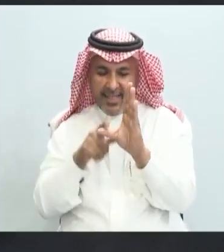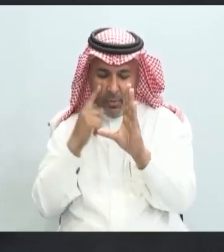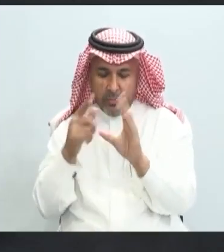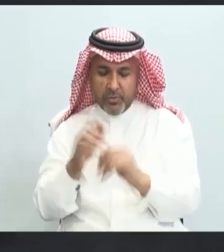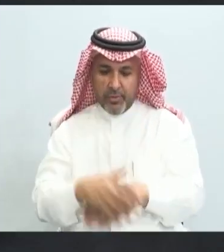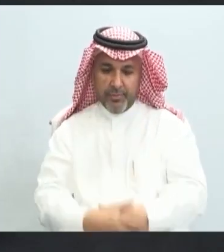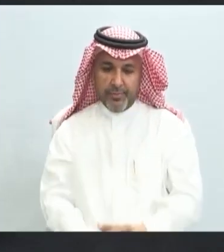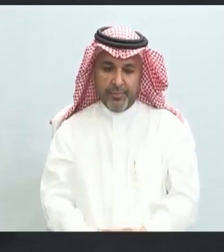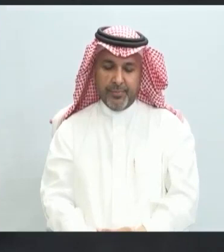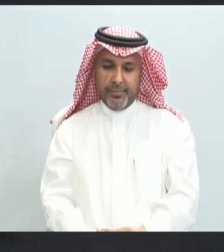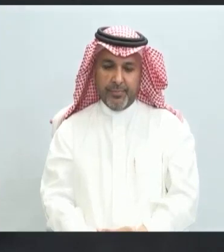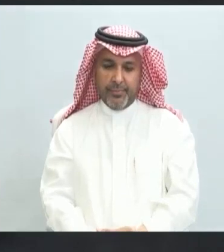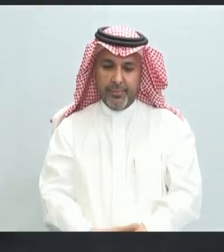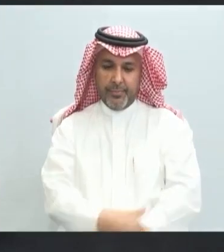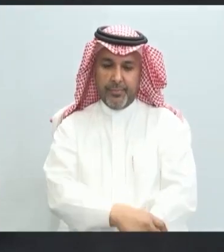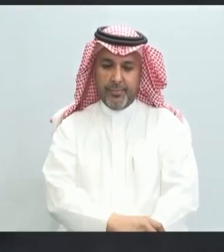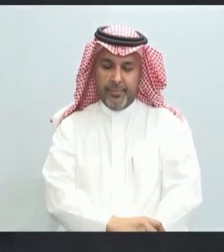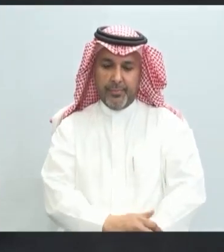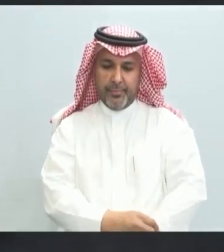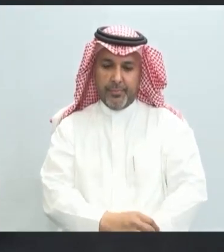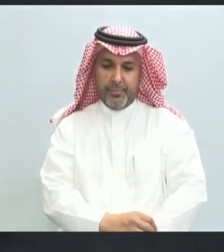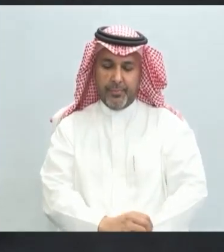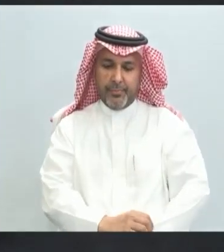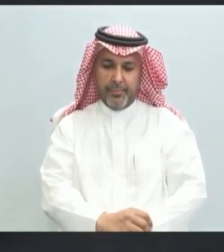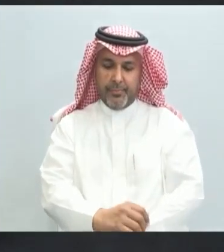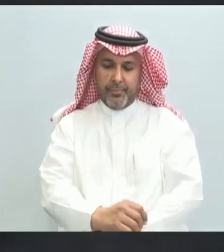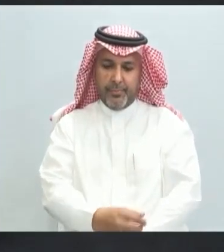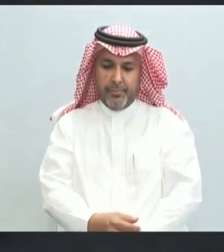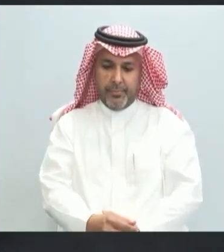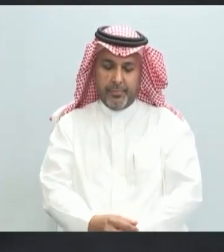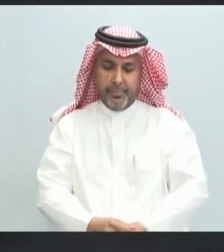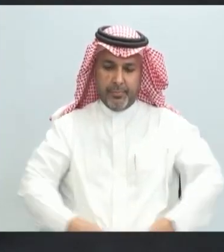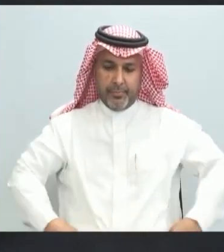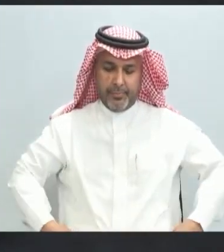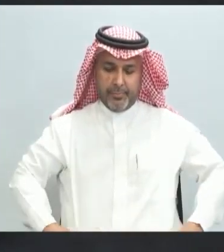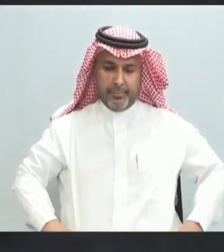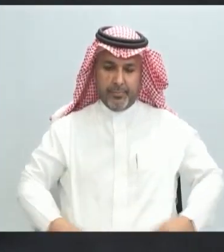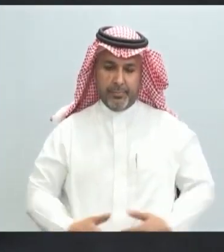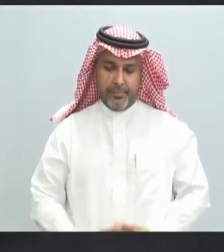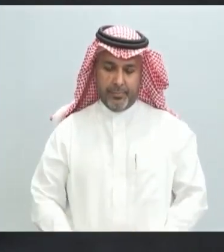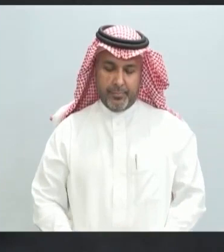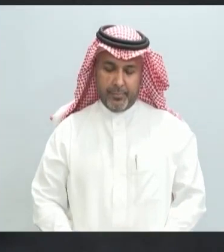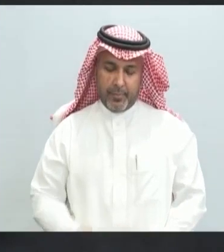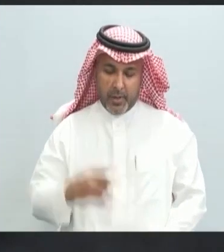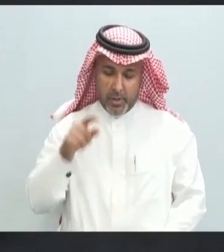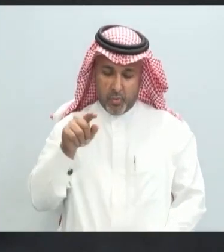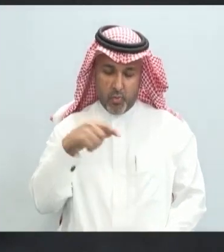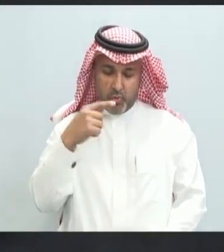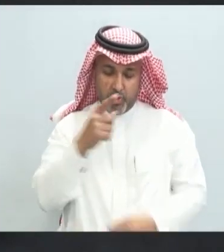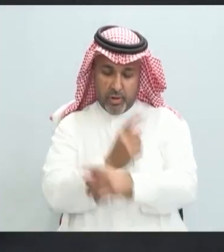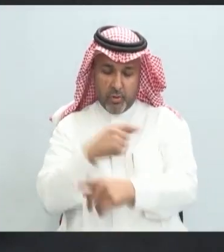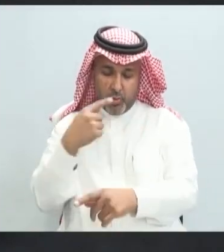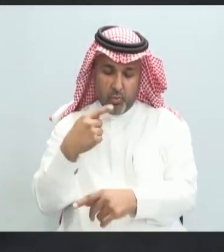باقي انكم انتم ما شاء الله بامكانيات الجميله وعقليات الذهبيه ان تستطيعون اكمال